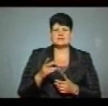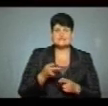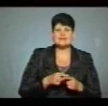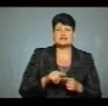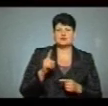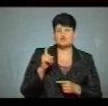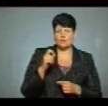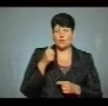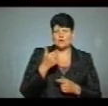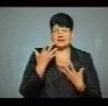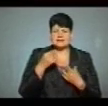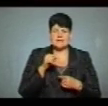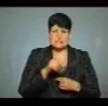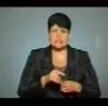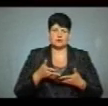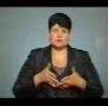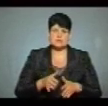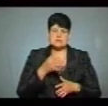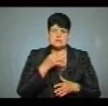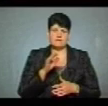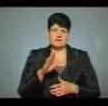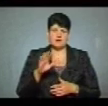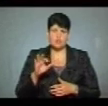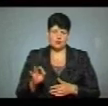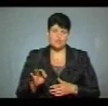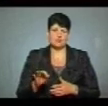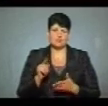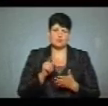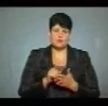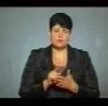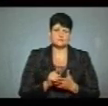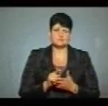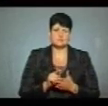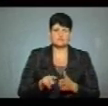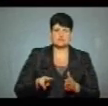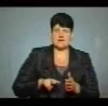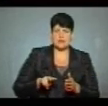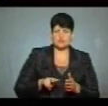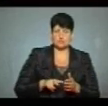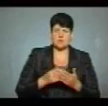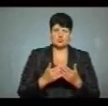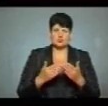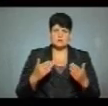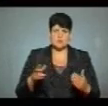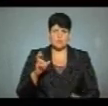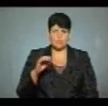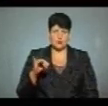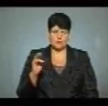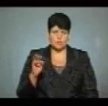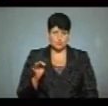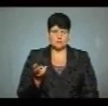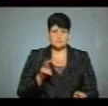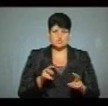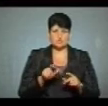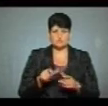їхнього народження, повідомила виконувачка обов'язків директора Бережанського краєзнавчого музею Наталія Бойко. На захід прийшли 30 людей – це